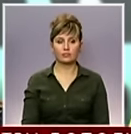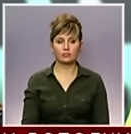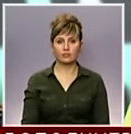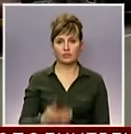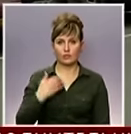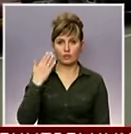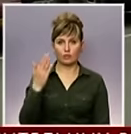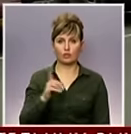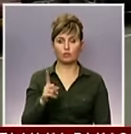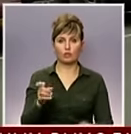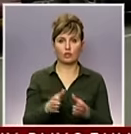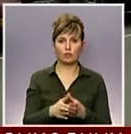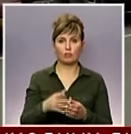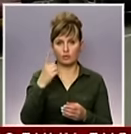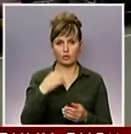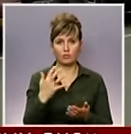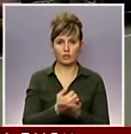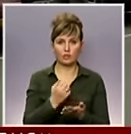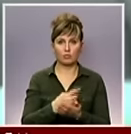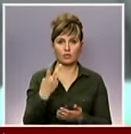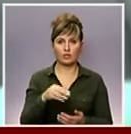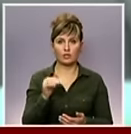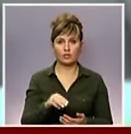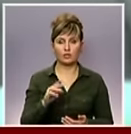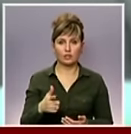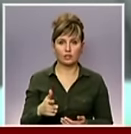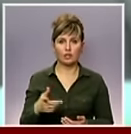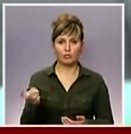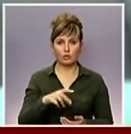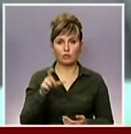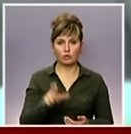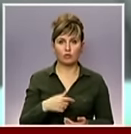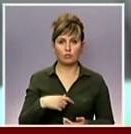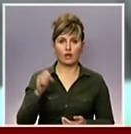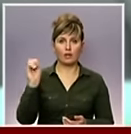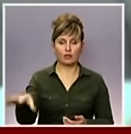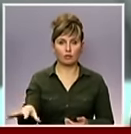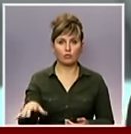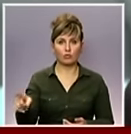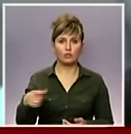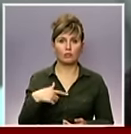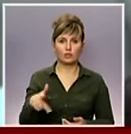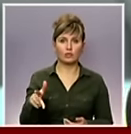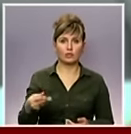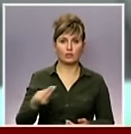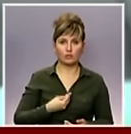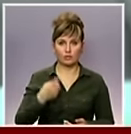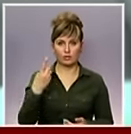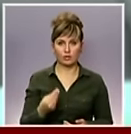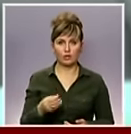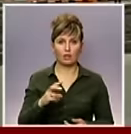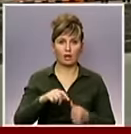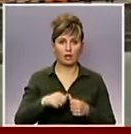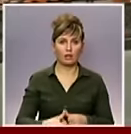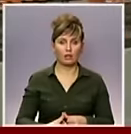Не знаю я, что за компания. В день мы зарабатываем 20 тысяч тенге. Приходит человек, мы ему их отдаем. Он нам 3000 тенге в день дает как